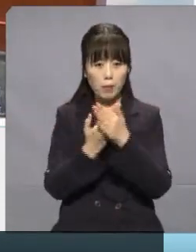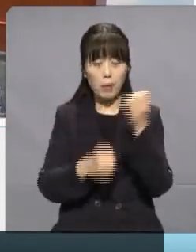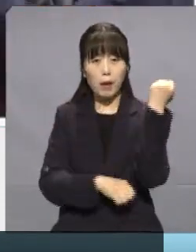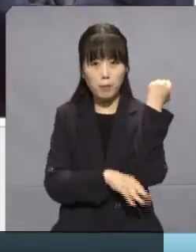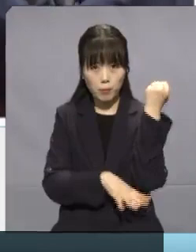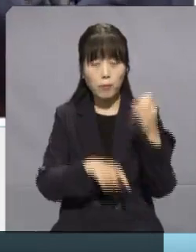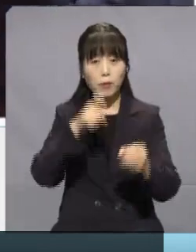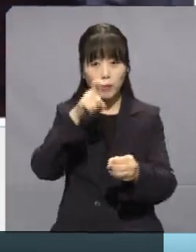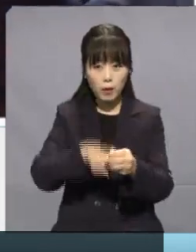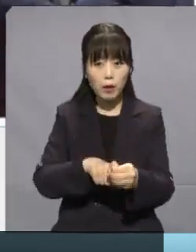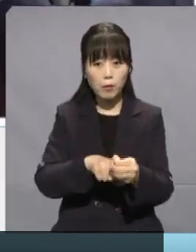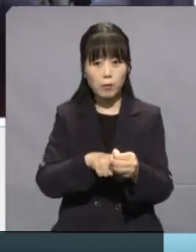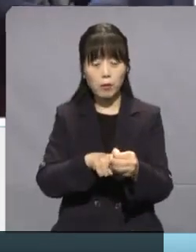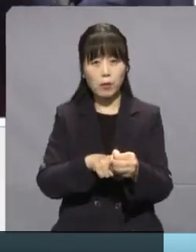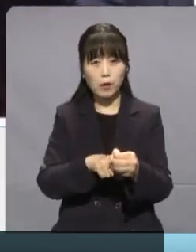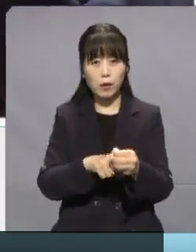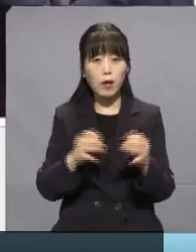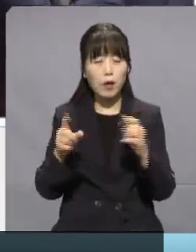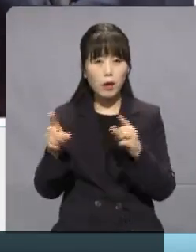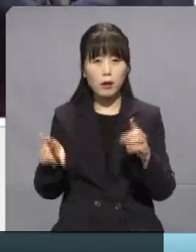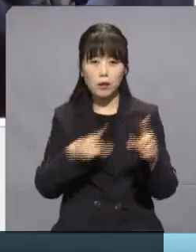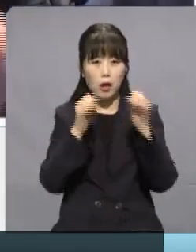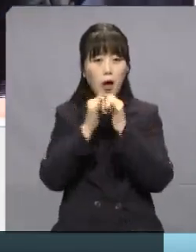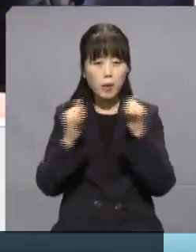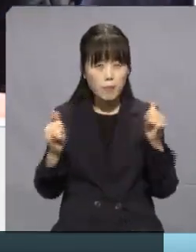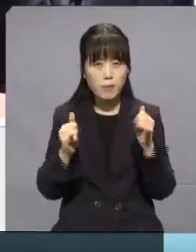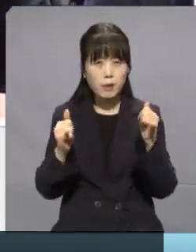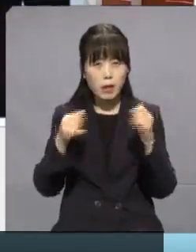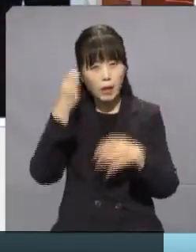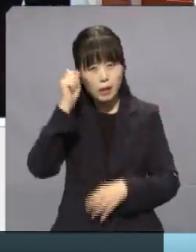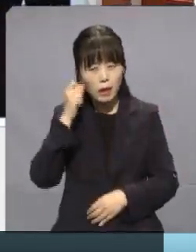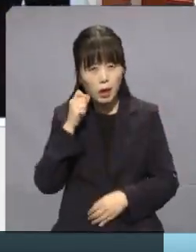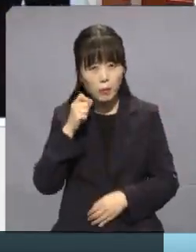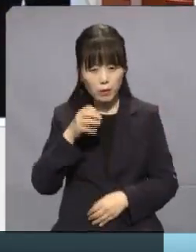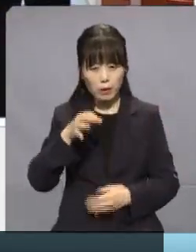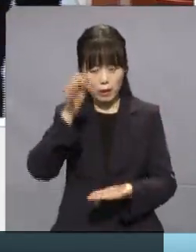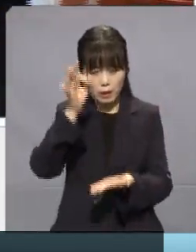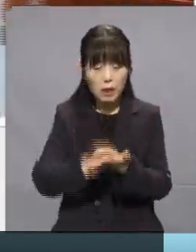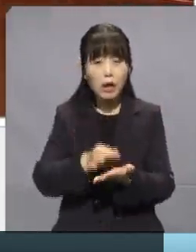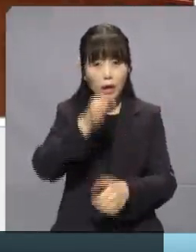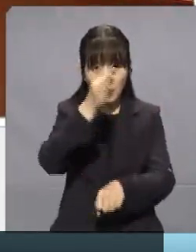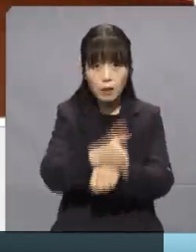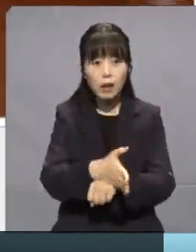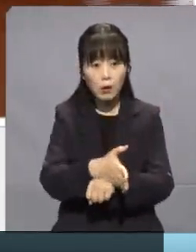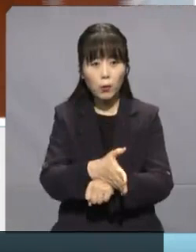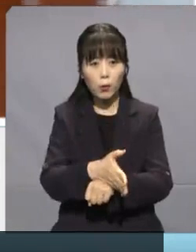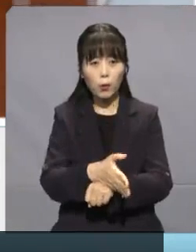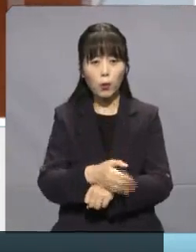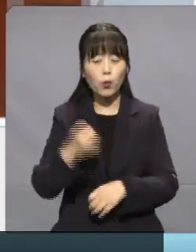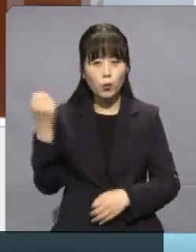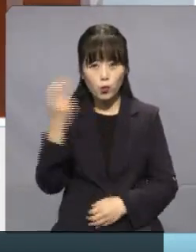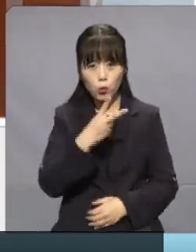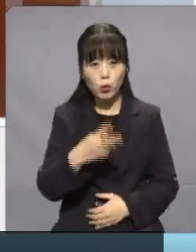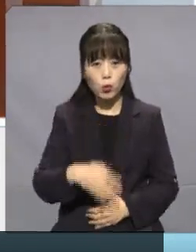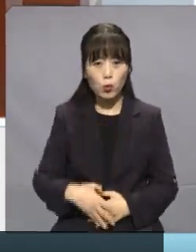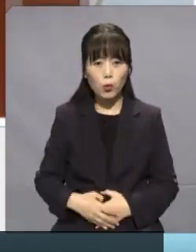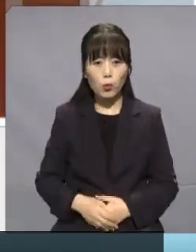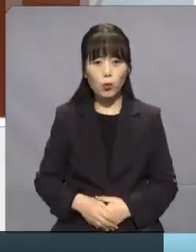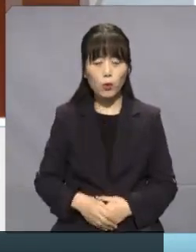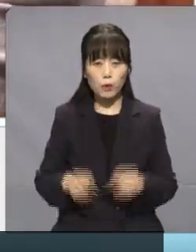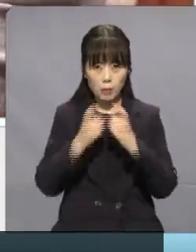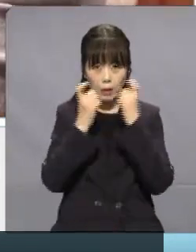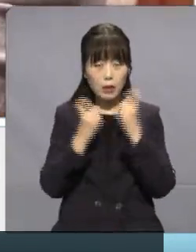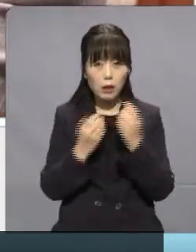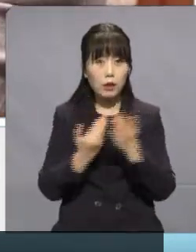아래 서민들이 땅을 헐값에 수용을 하고 그리고 이게 민영개발이